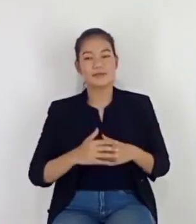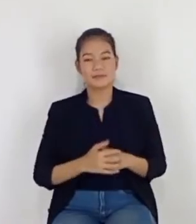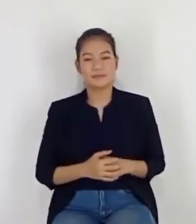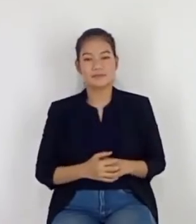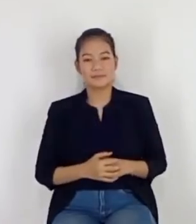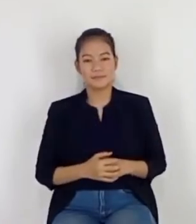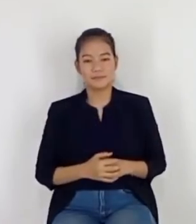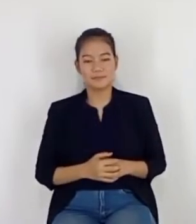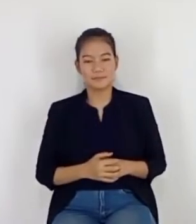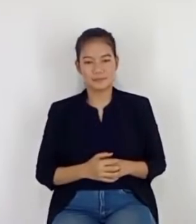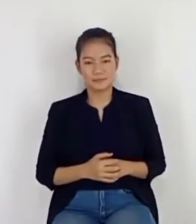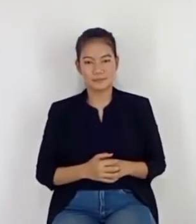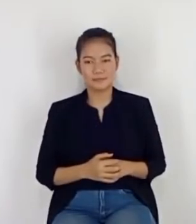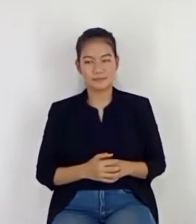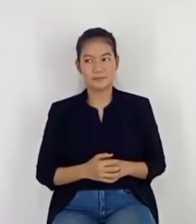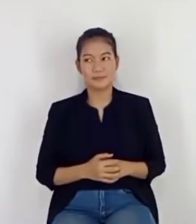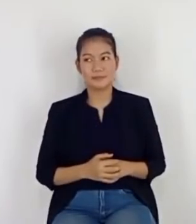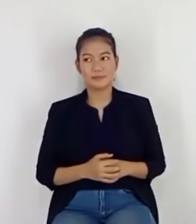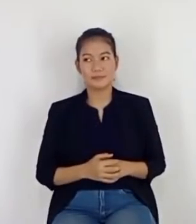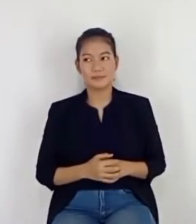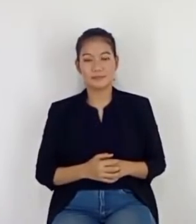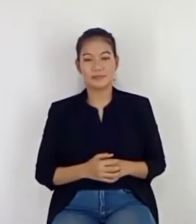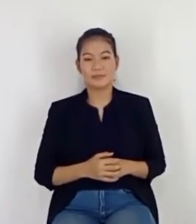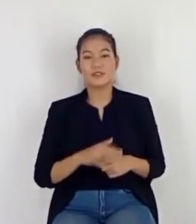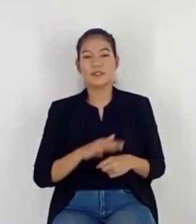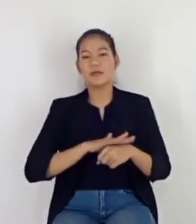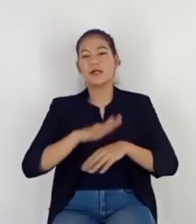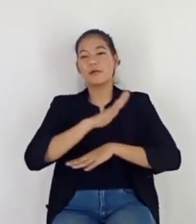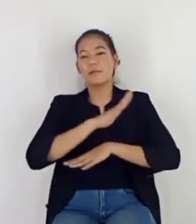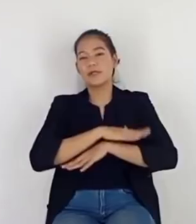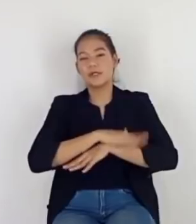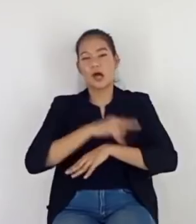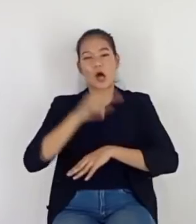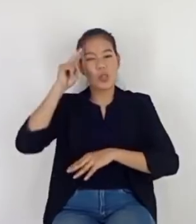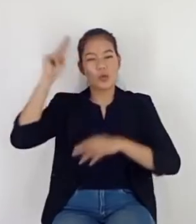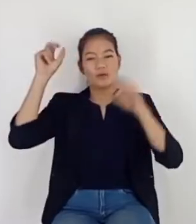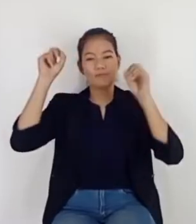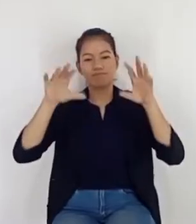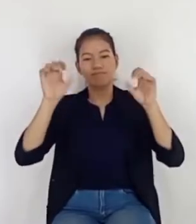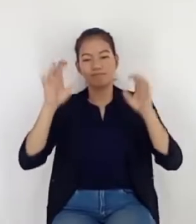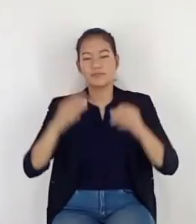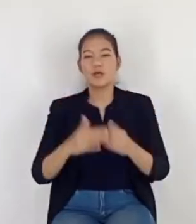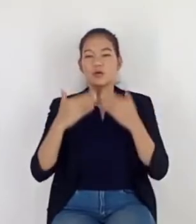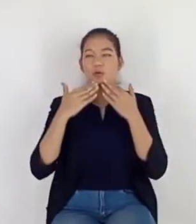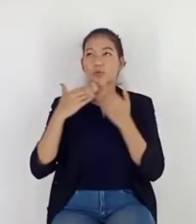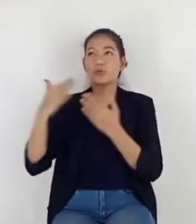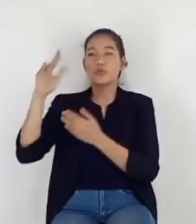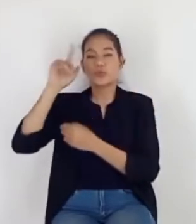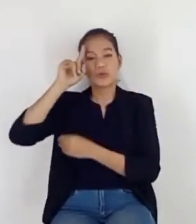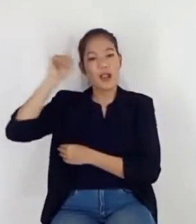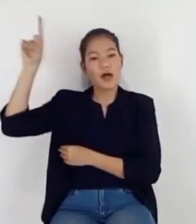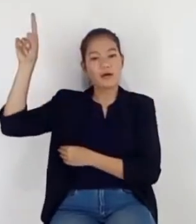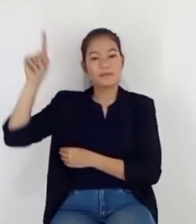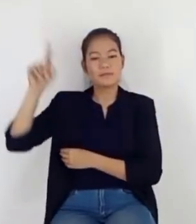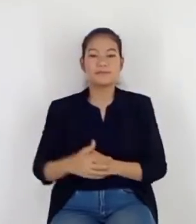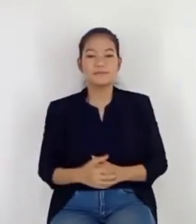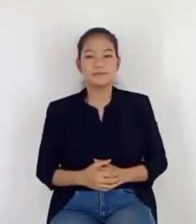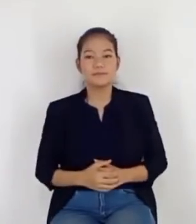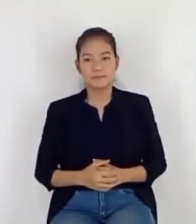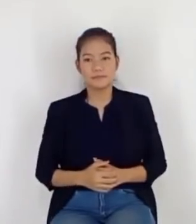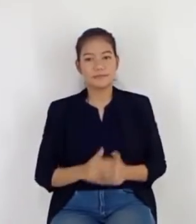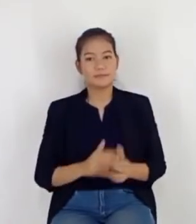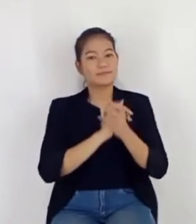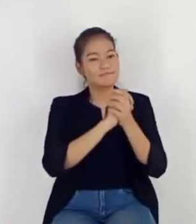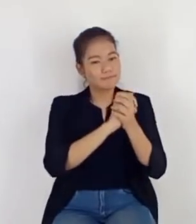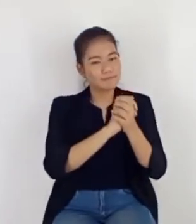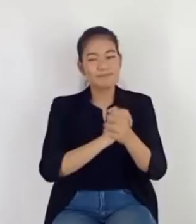ayat 28-29. Demikianlah berita anugerah dari Tuhan. Syukur kepada Allah. Salam